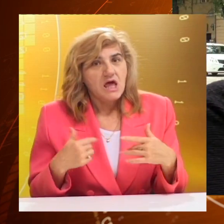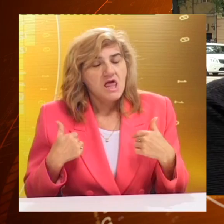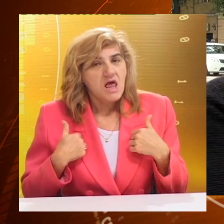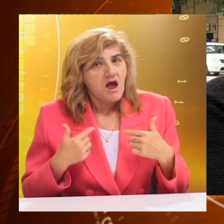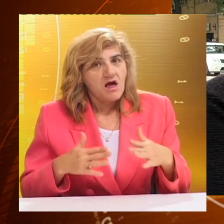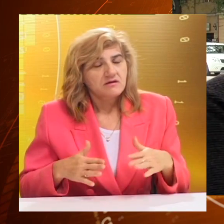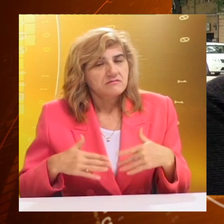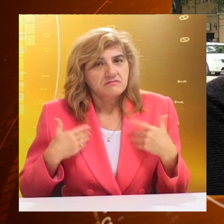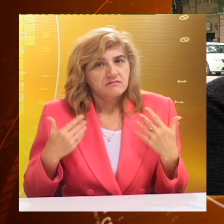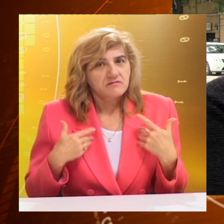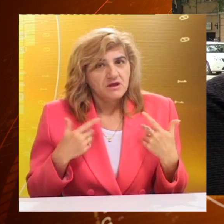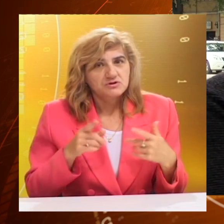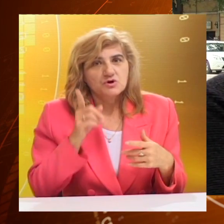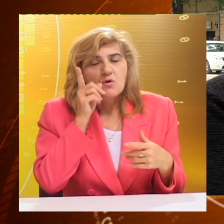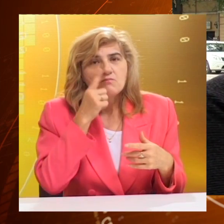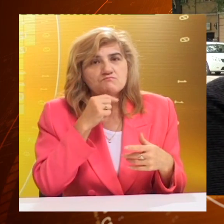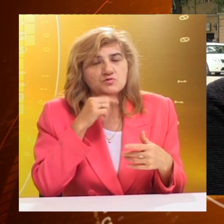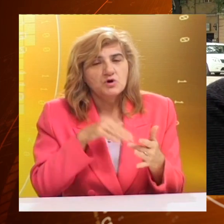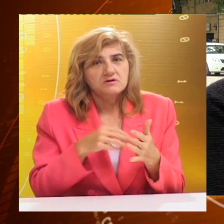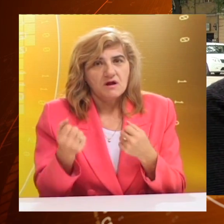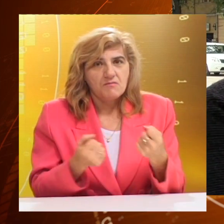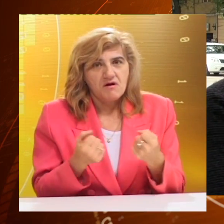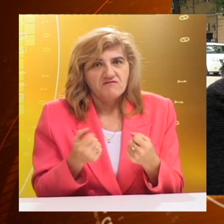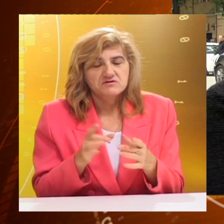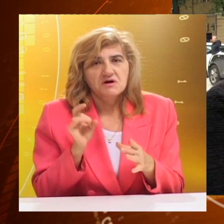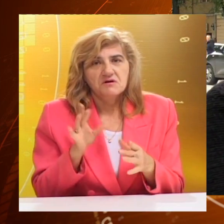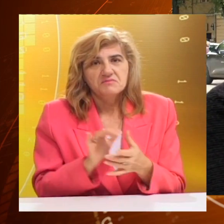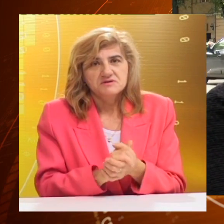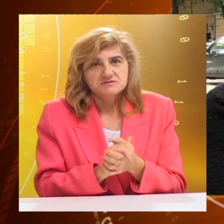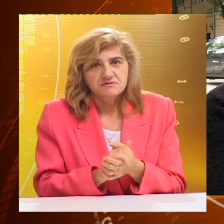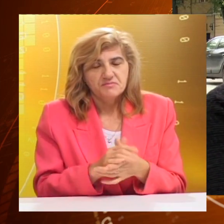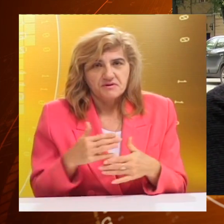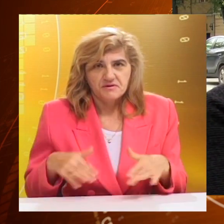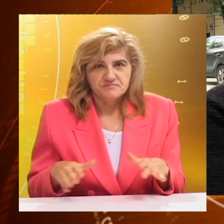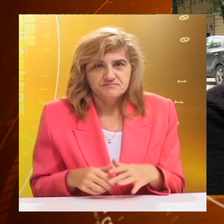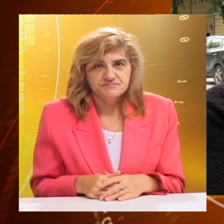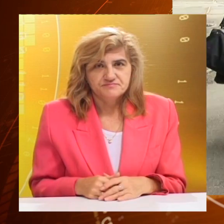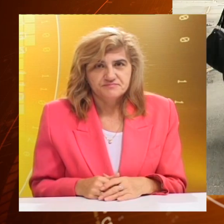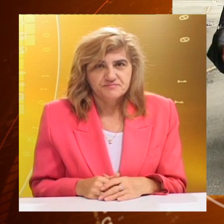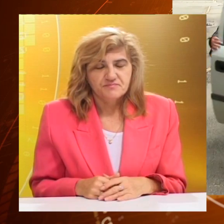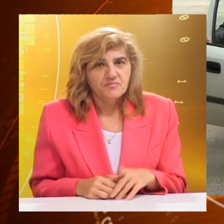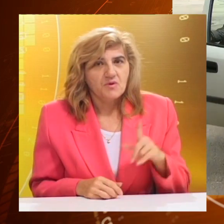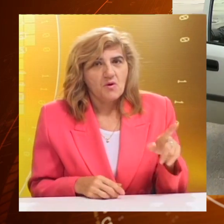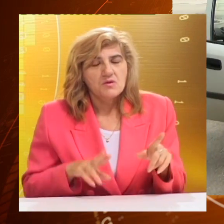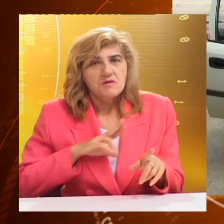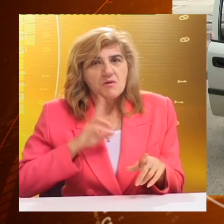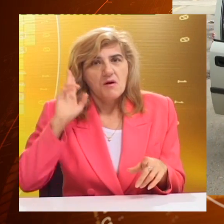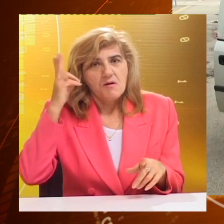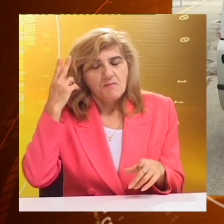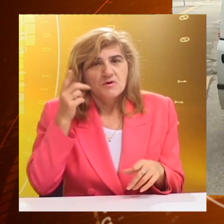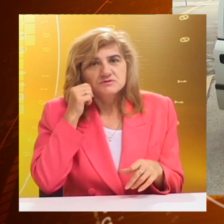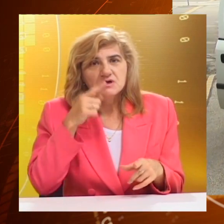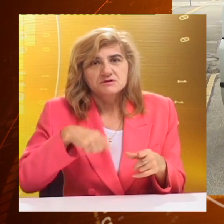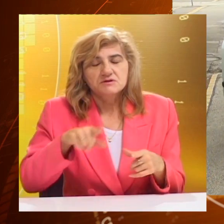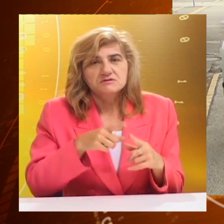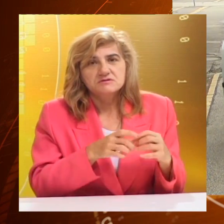vide, onda kaže, neću ja, čiko vozi taksi. Ali jako se brzo sprijateljimo. Ana ima svoje stalne mušterije koje